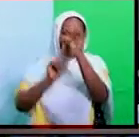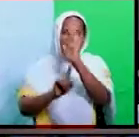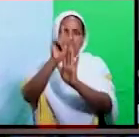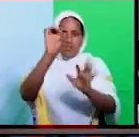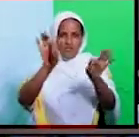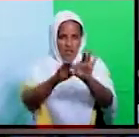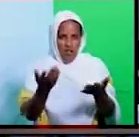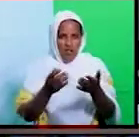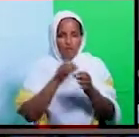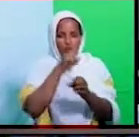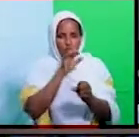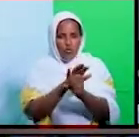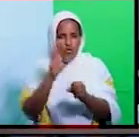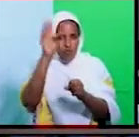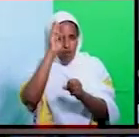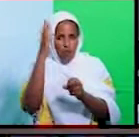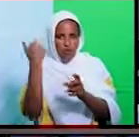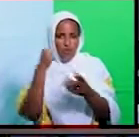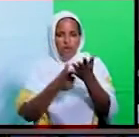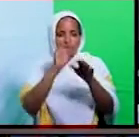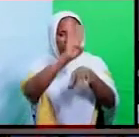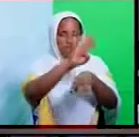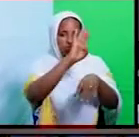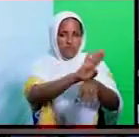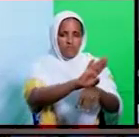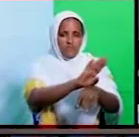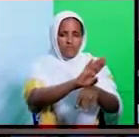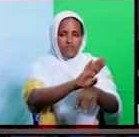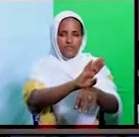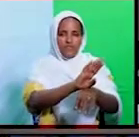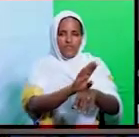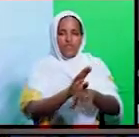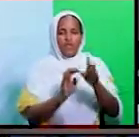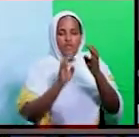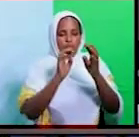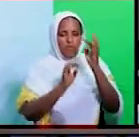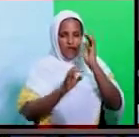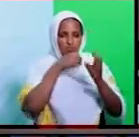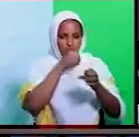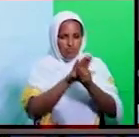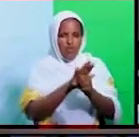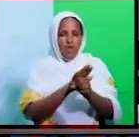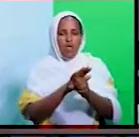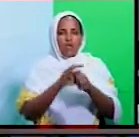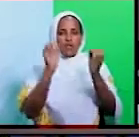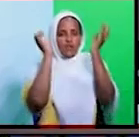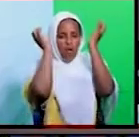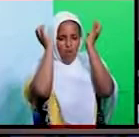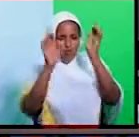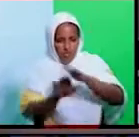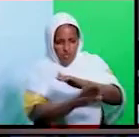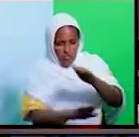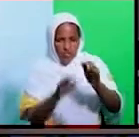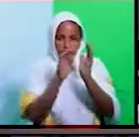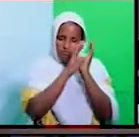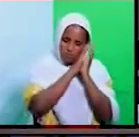ሰው። ግን ያን ወደዛ ቃላቱ ወደዛ የሚመሩ ናቸው፣ አቅጣጫ ጠቋሚ ናቸው። ጅራቱን ነው የሚያስጨብጡን እንጂ ከሰውነቱ